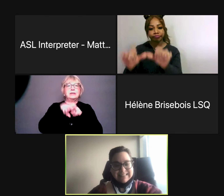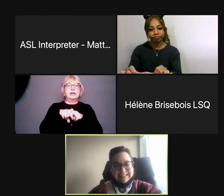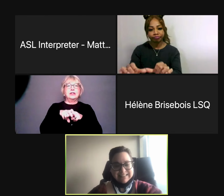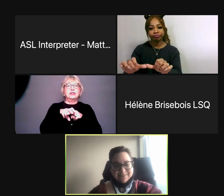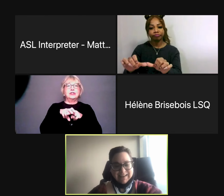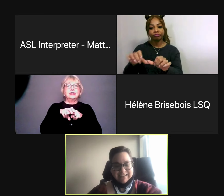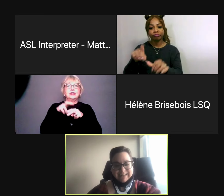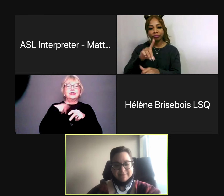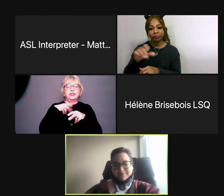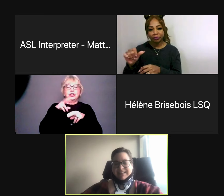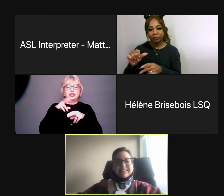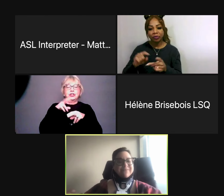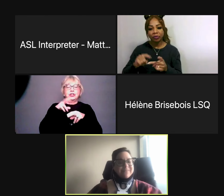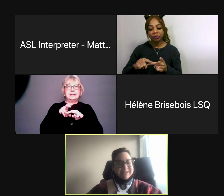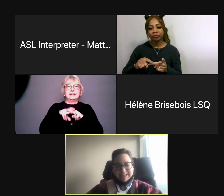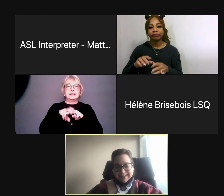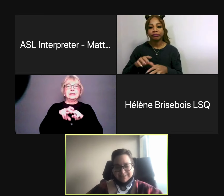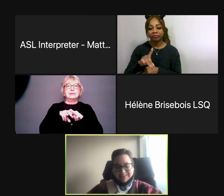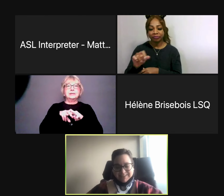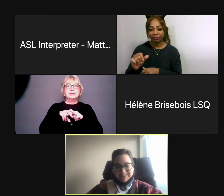dans mon fauteuil.